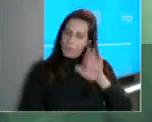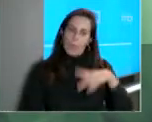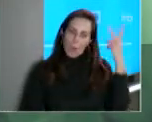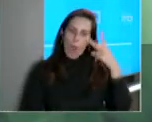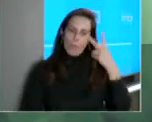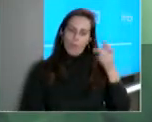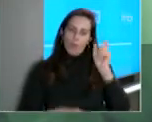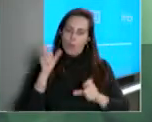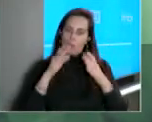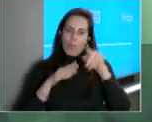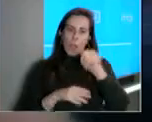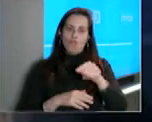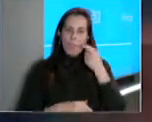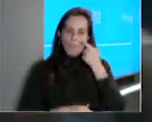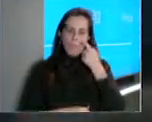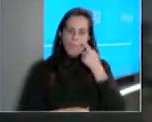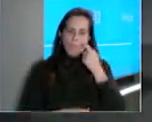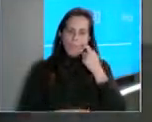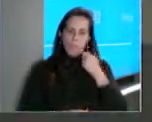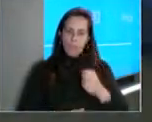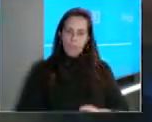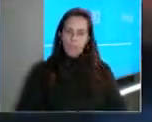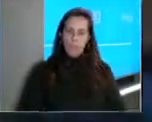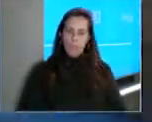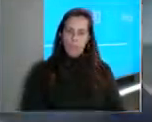וכמובן את התושבים עצמם.